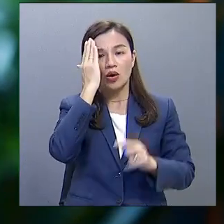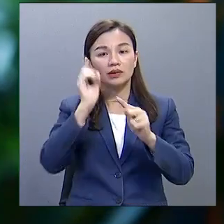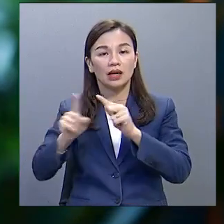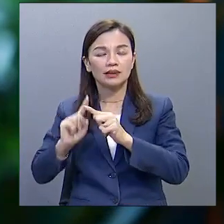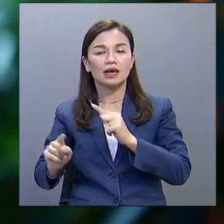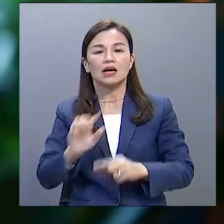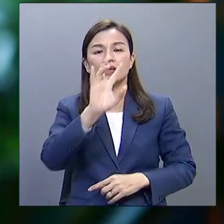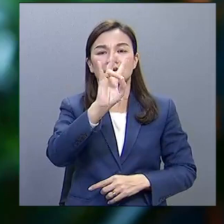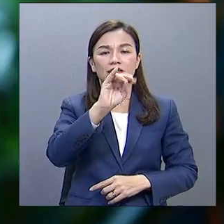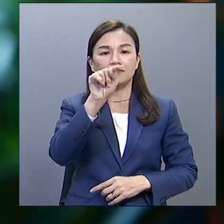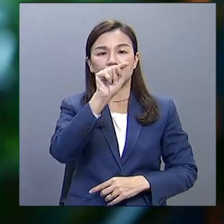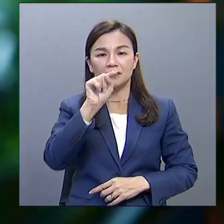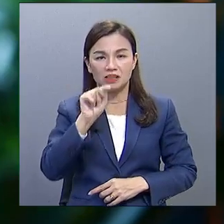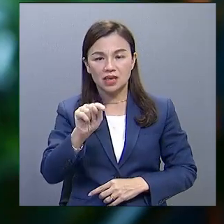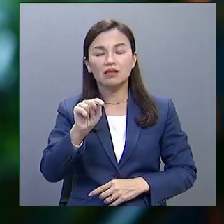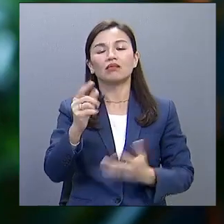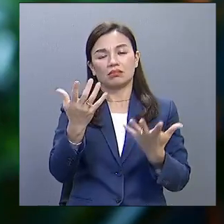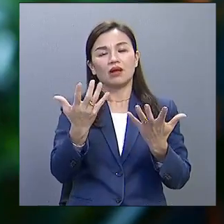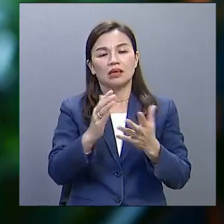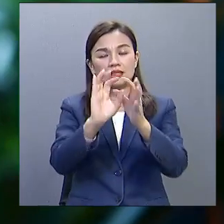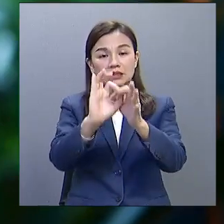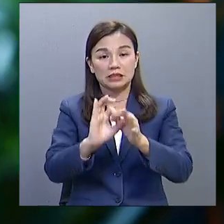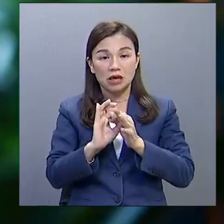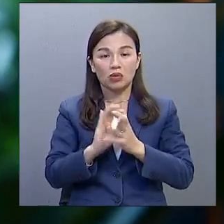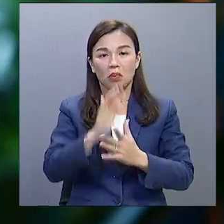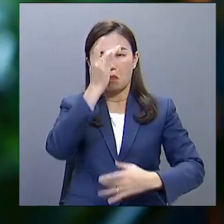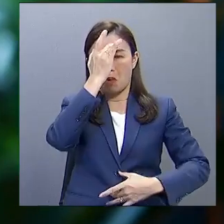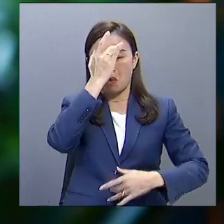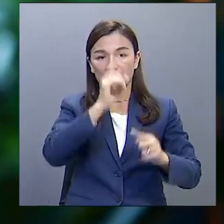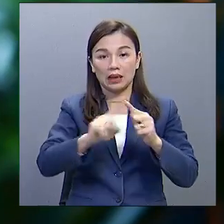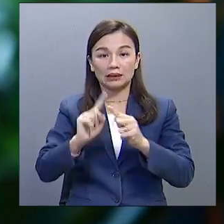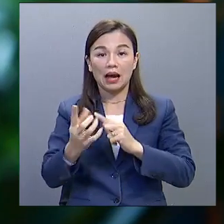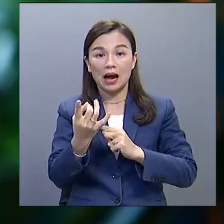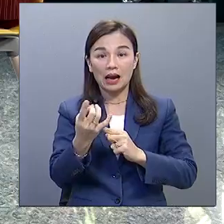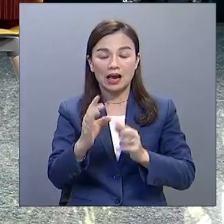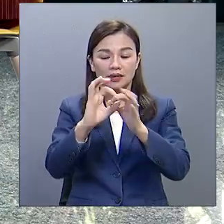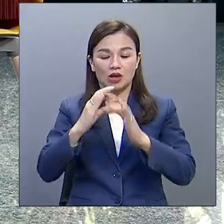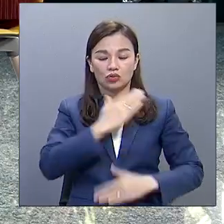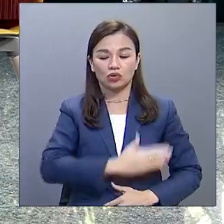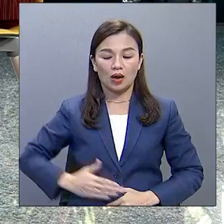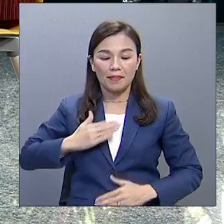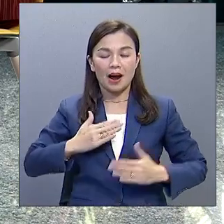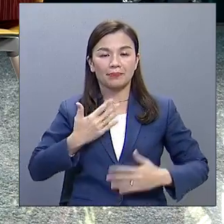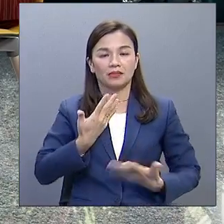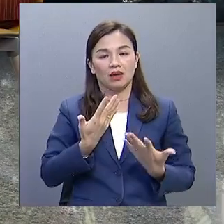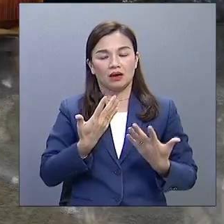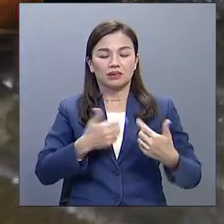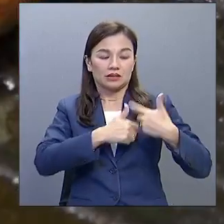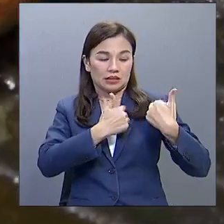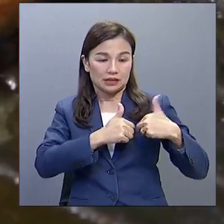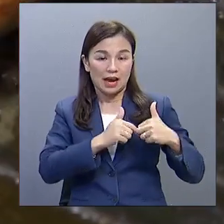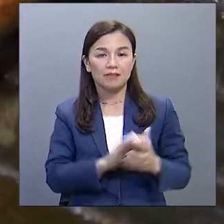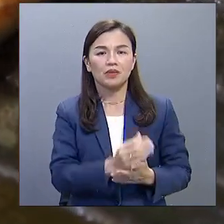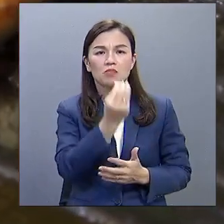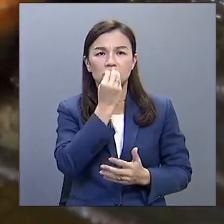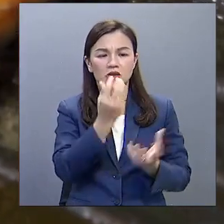60-70% เนี่ยเกี่ยวข้องไลฟ์สไตล์ซึ่งไลฟ์สไตล์หลักๆที่สำคัญสำหรับสุขภาพทั้งร่างกายและจิตใจนะคะ1อาหารทุกคนก็รู้ซึ่งจะมีร